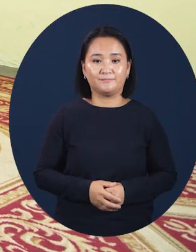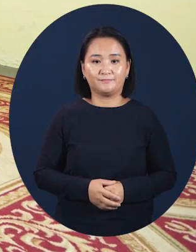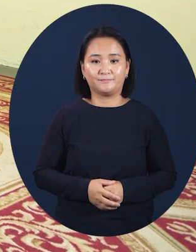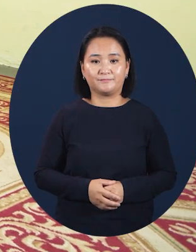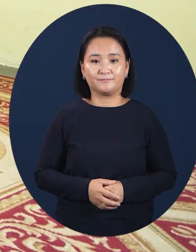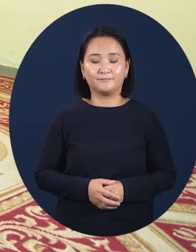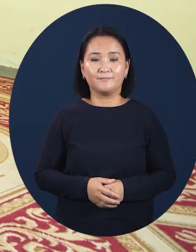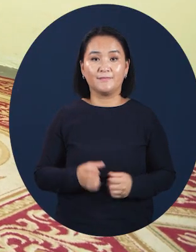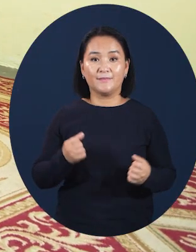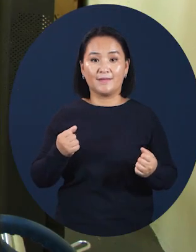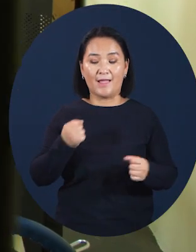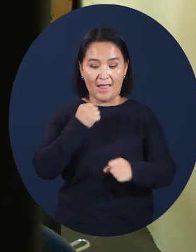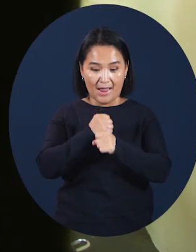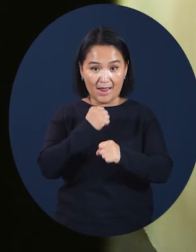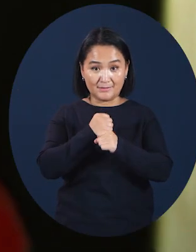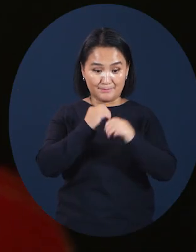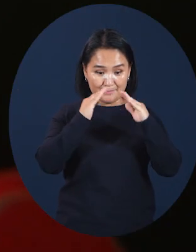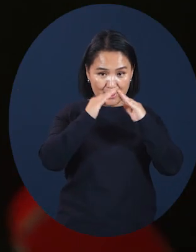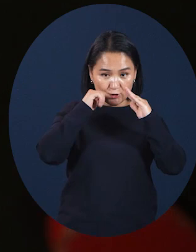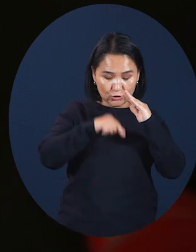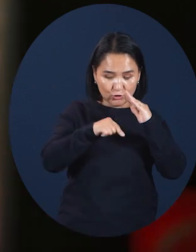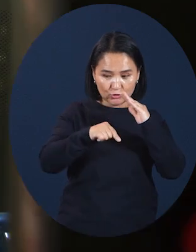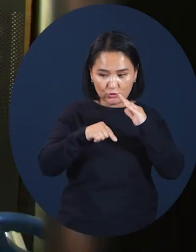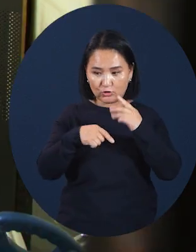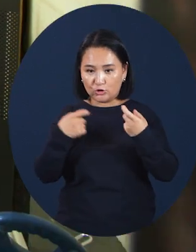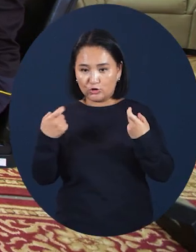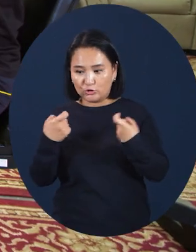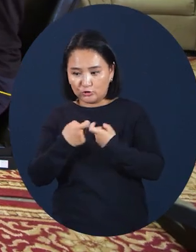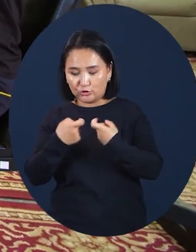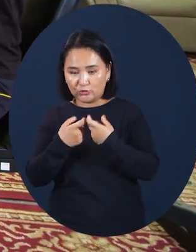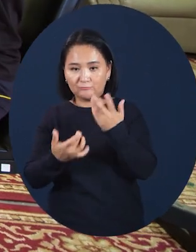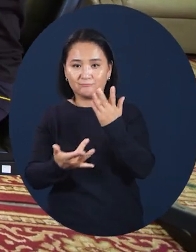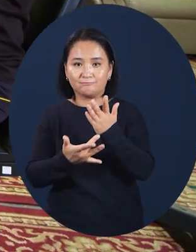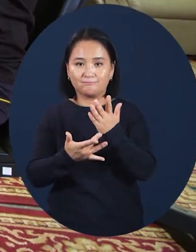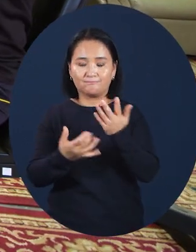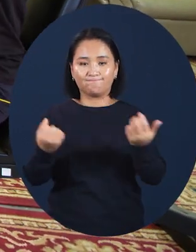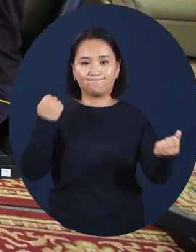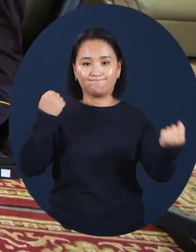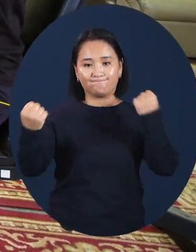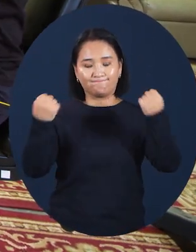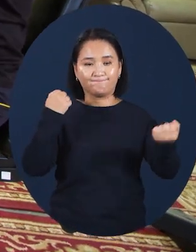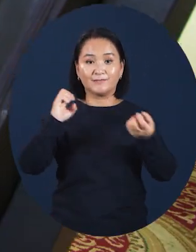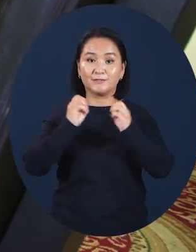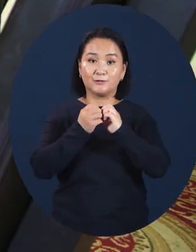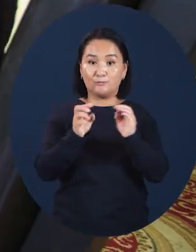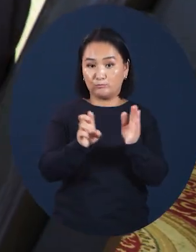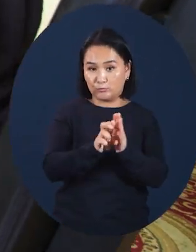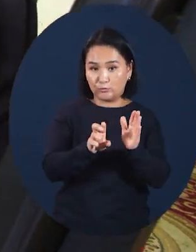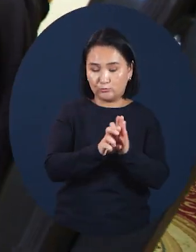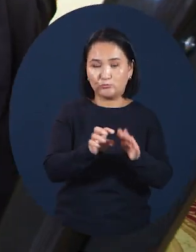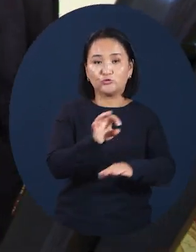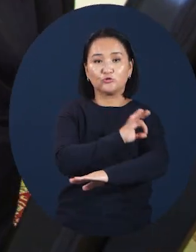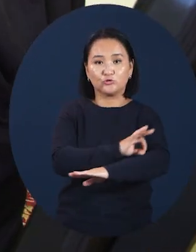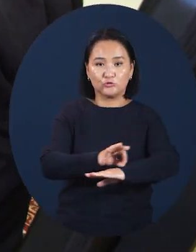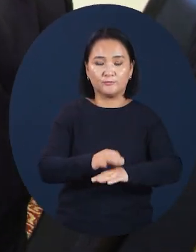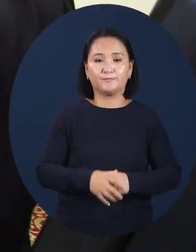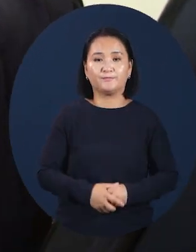Эскул фит буюу ажлын байрандаа зориулалтын тоног төхөөрөмж суурилуулж дасгал хөдөлгөөн хийх боломж бүрдүүлсэн